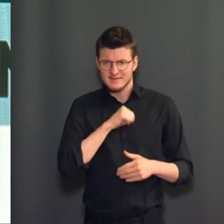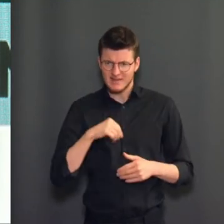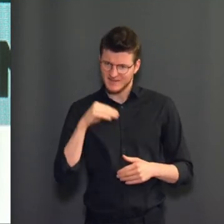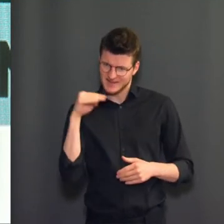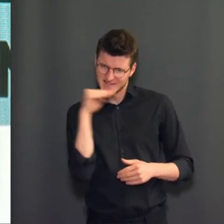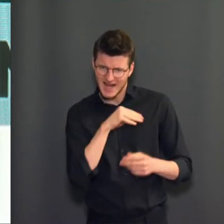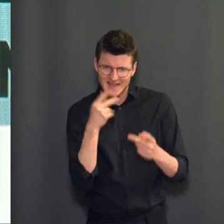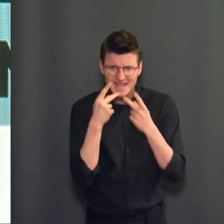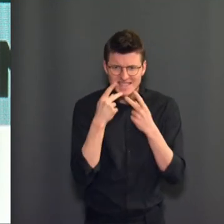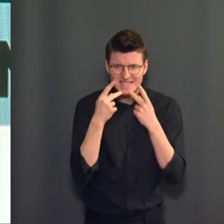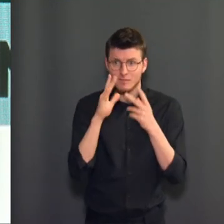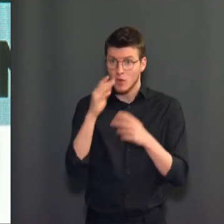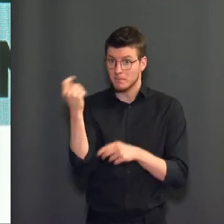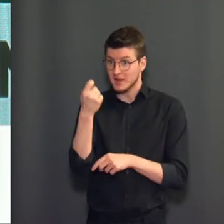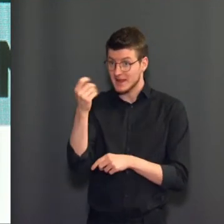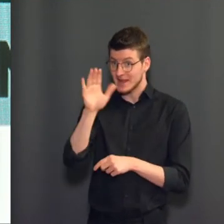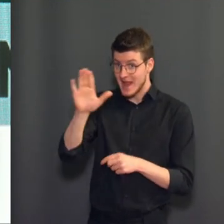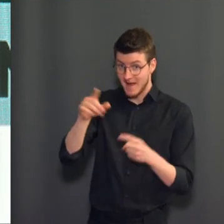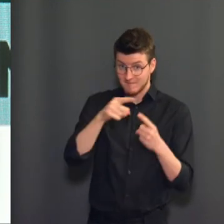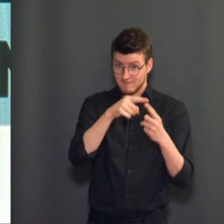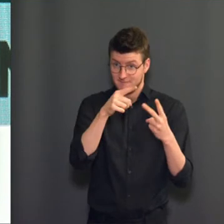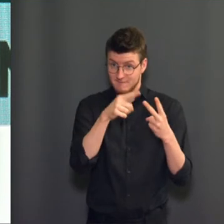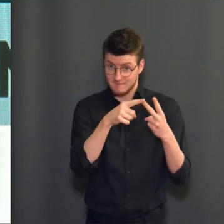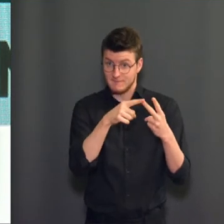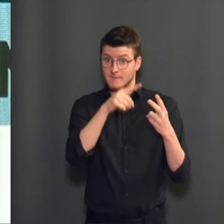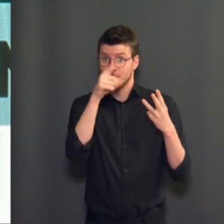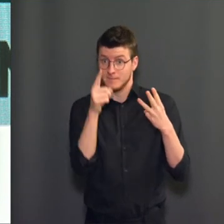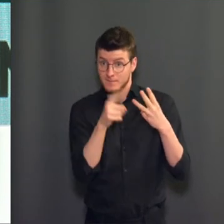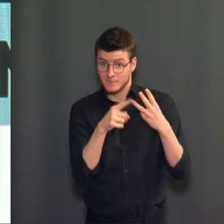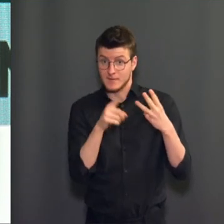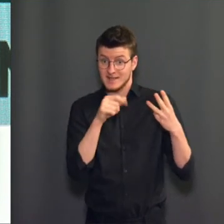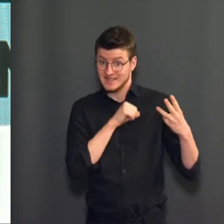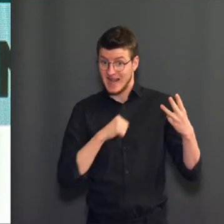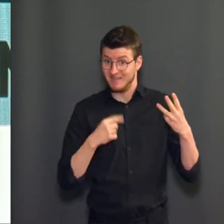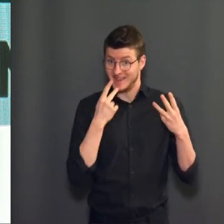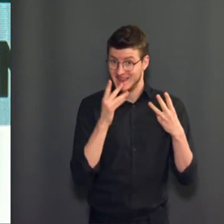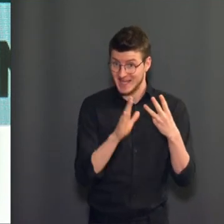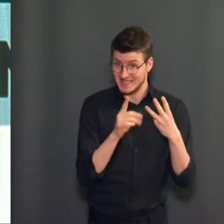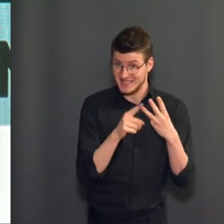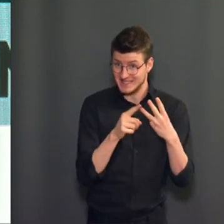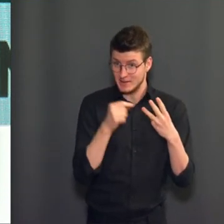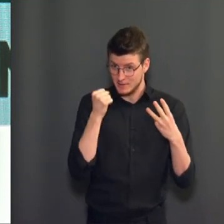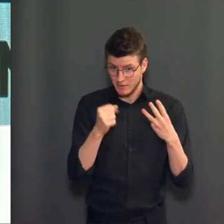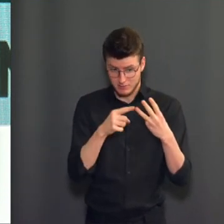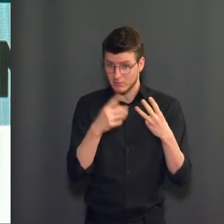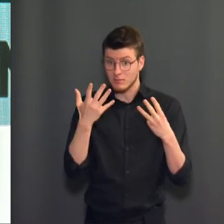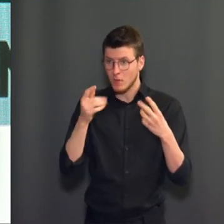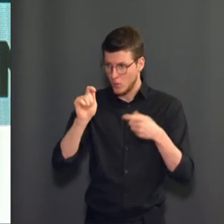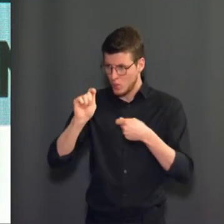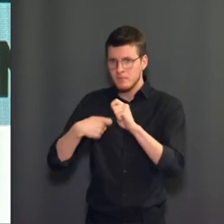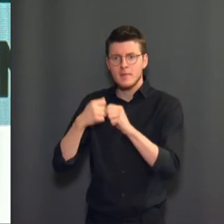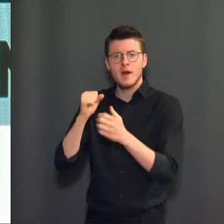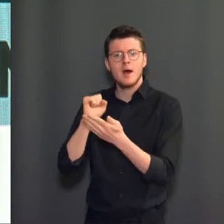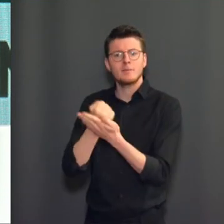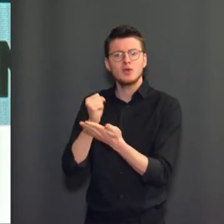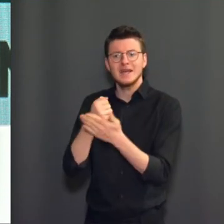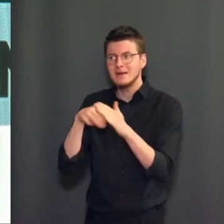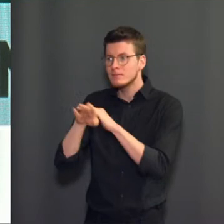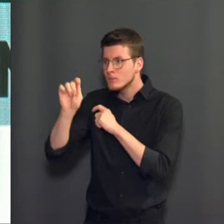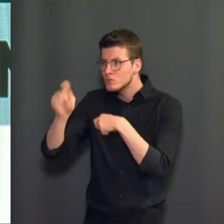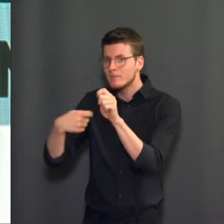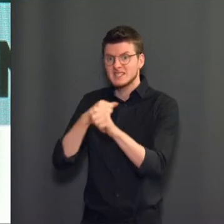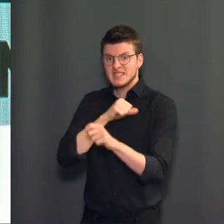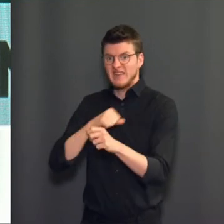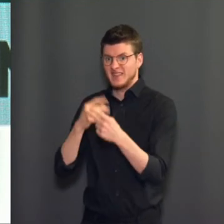zelftesten die vanaf vandaag mogelijk verkrijgbaar zijn in de apotheek. Laat ons beginnen met de